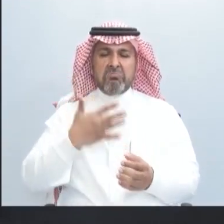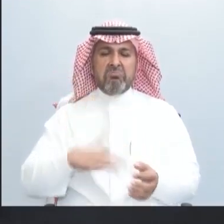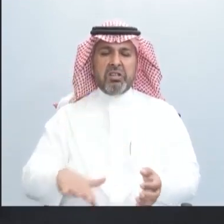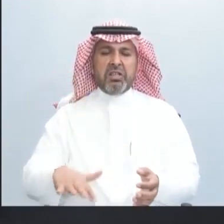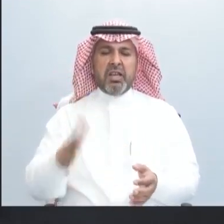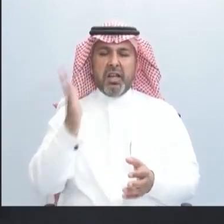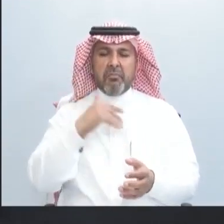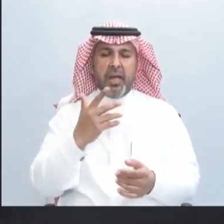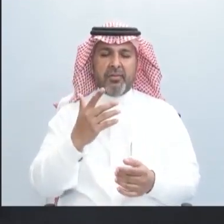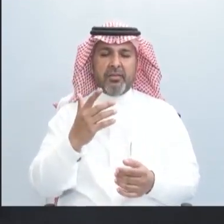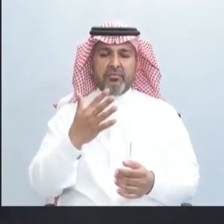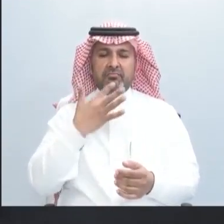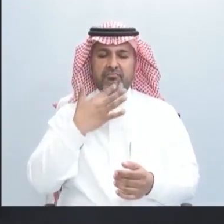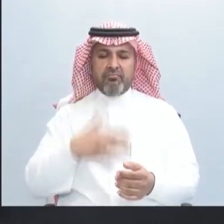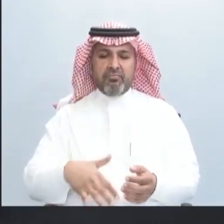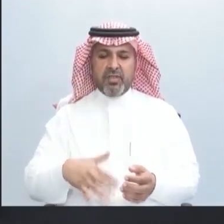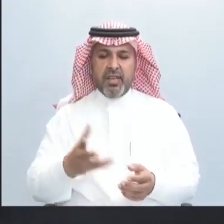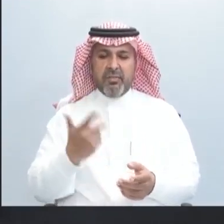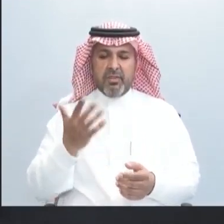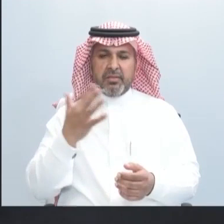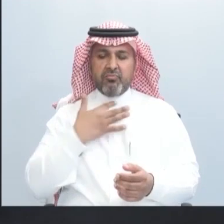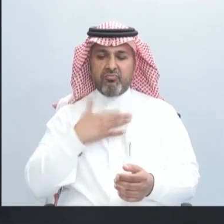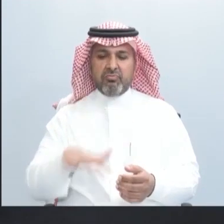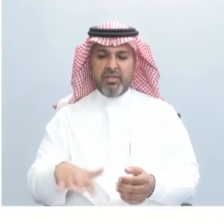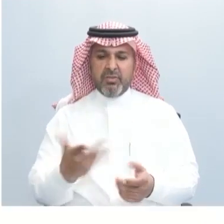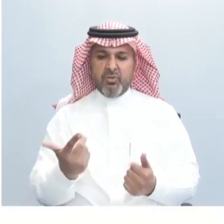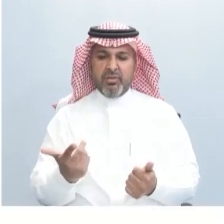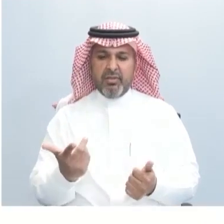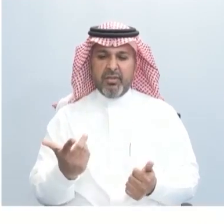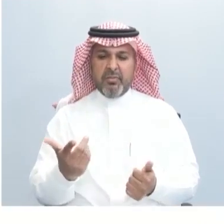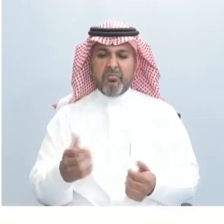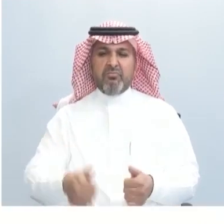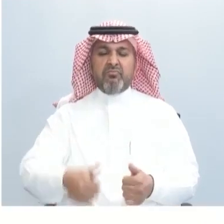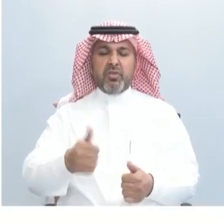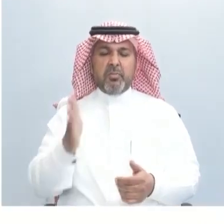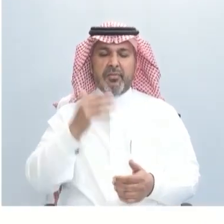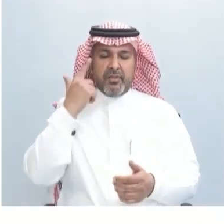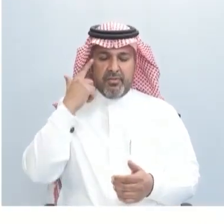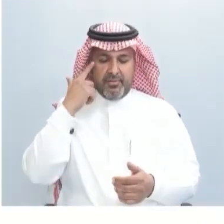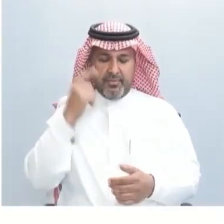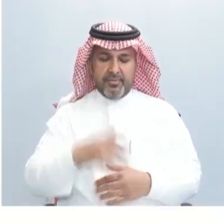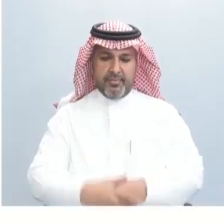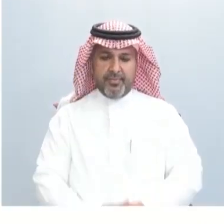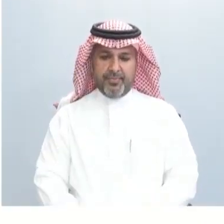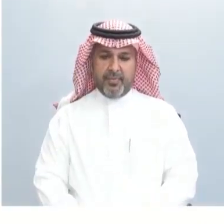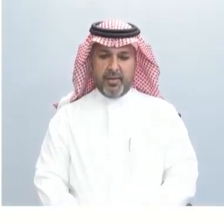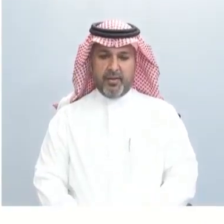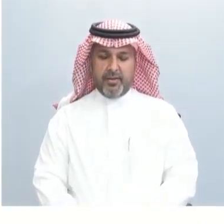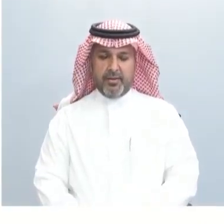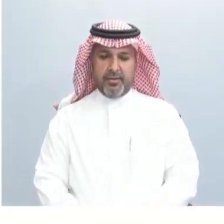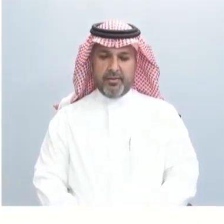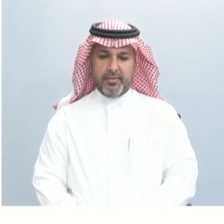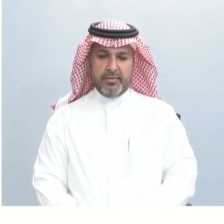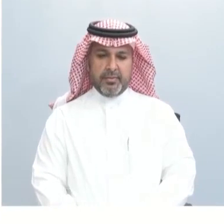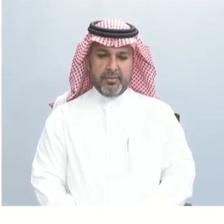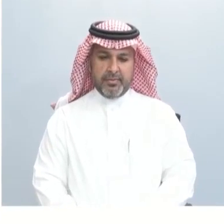جائزتين فاز في مرحلتين ثلاث جوائز في ثلاث مراحل وهكذا طبعا عنده هو خمس مراحل ممكن يفوز في المرحله الثانيه والاولى ما